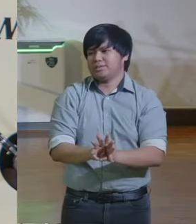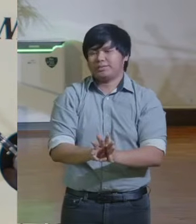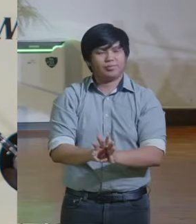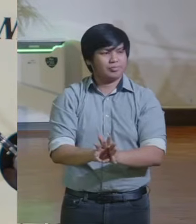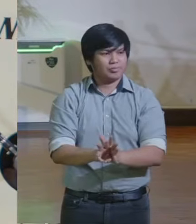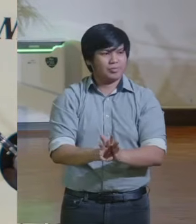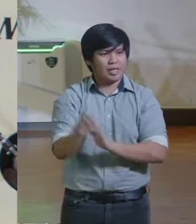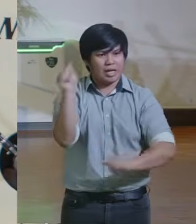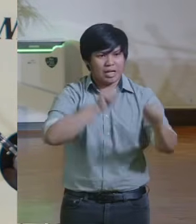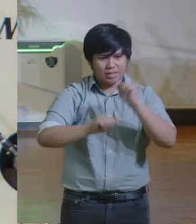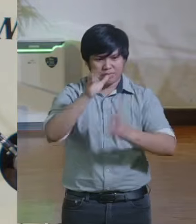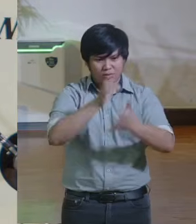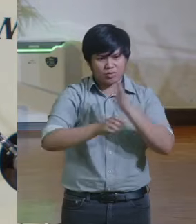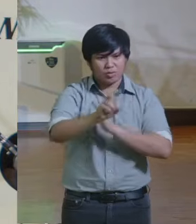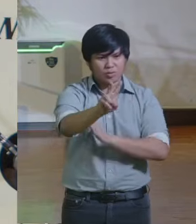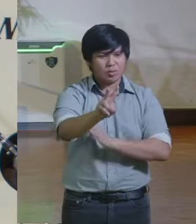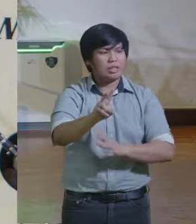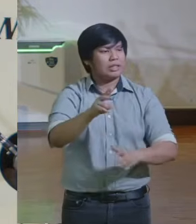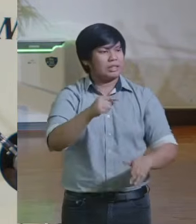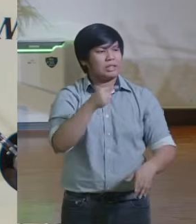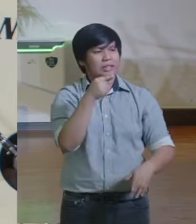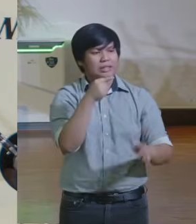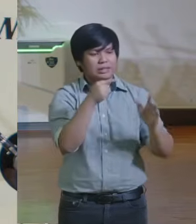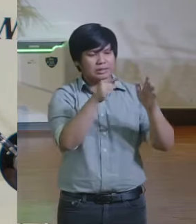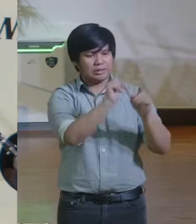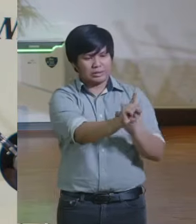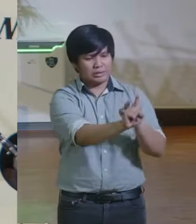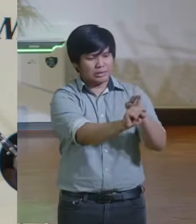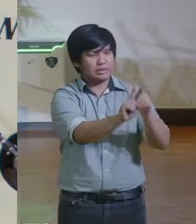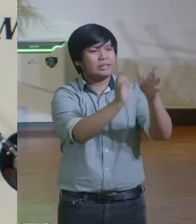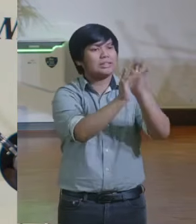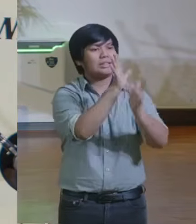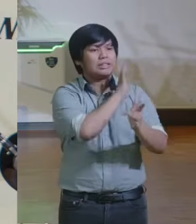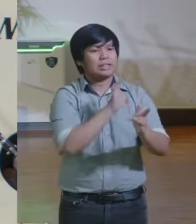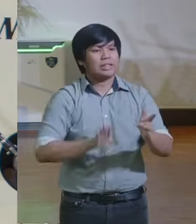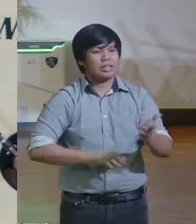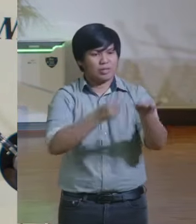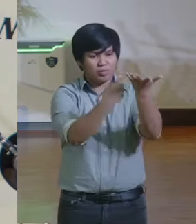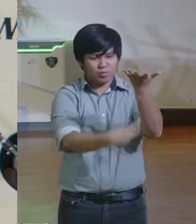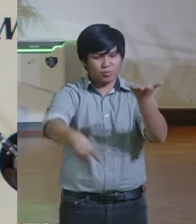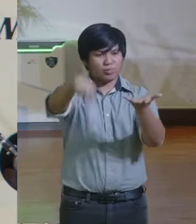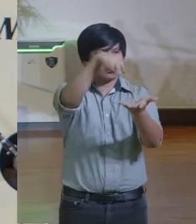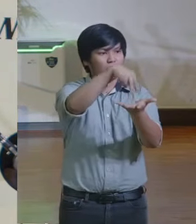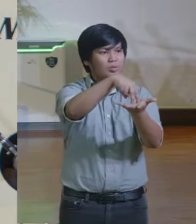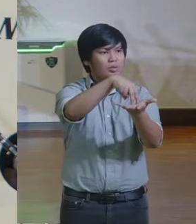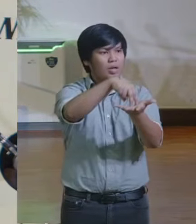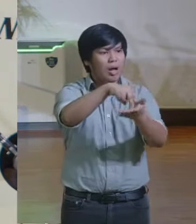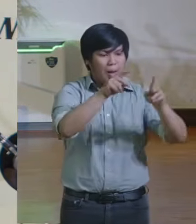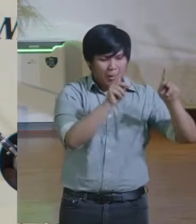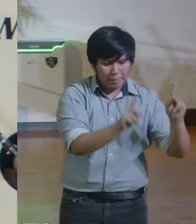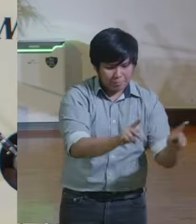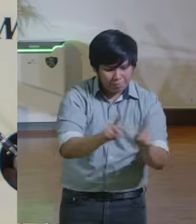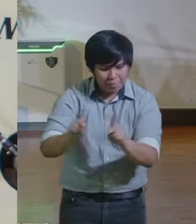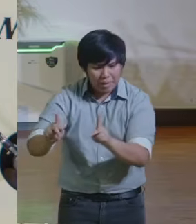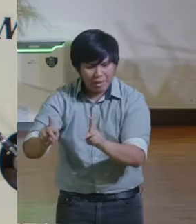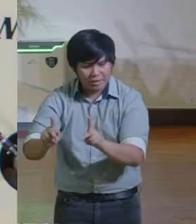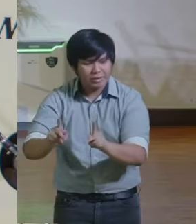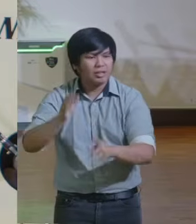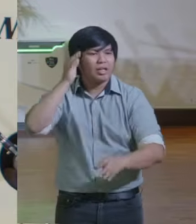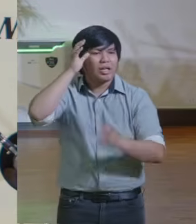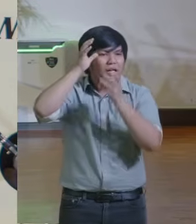Acts 2:23, this Jesus delivered up according to the definite plan and foreknowledge of